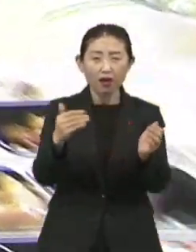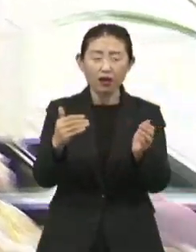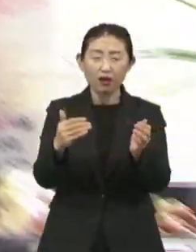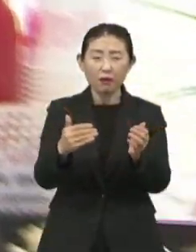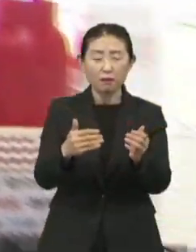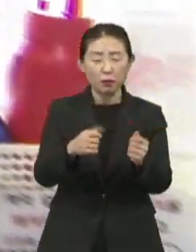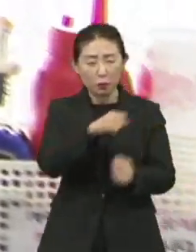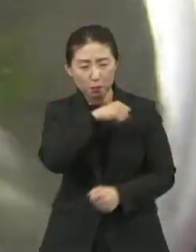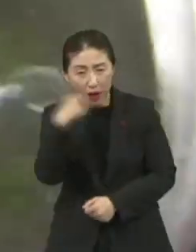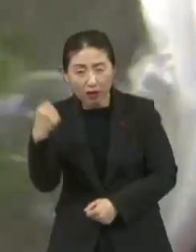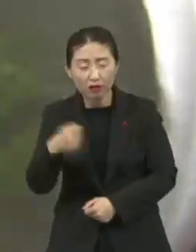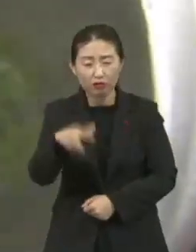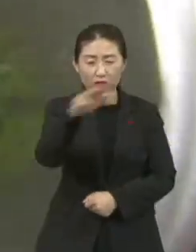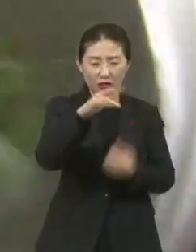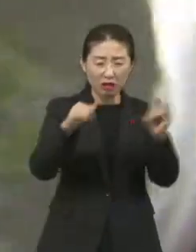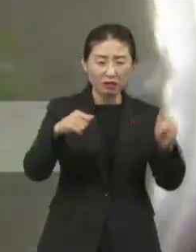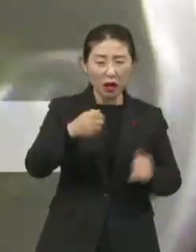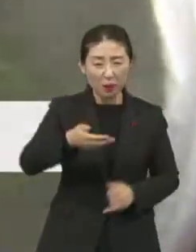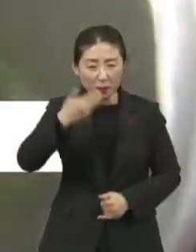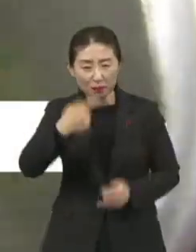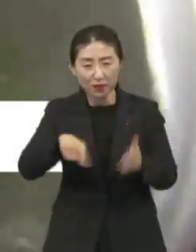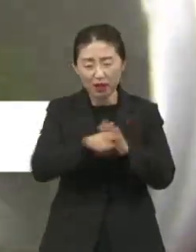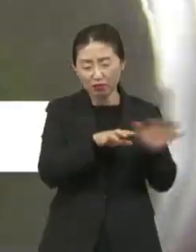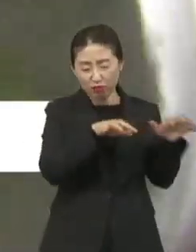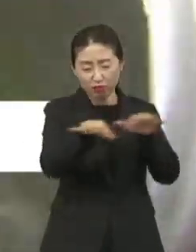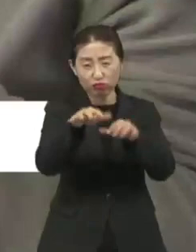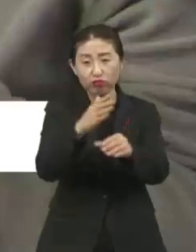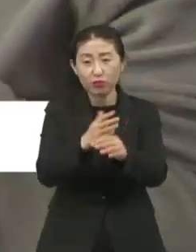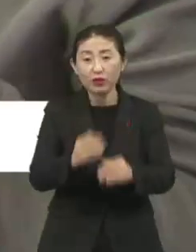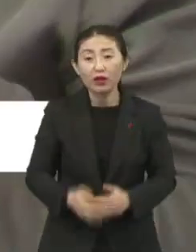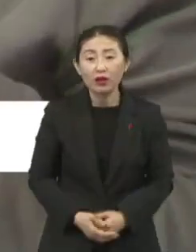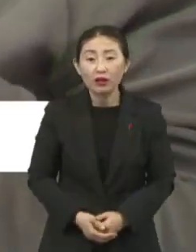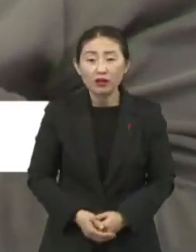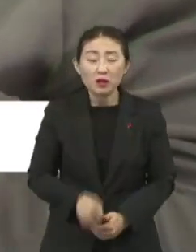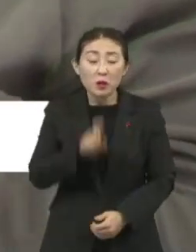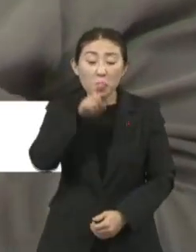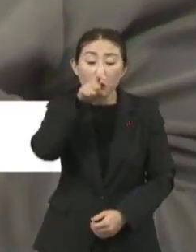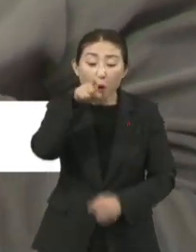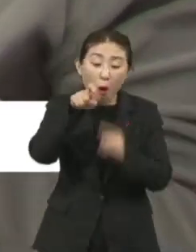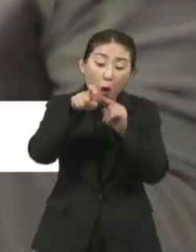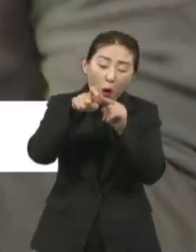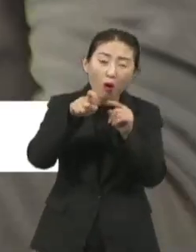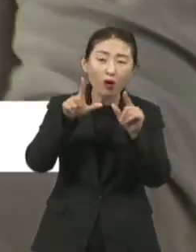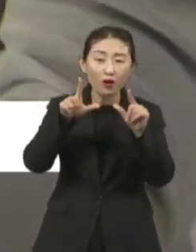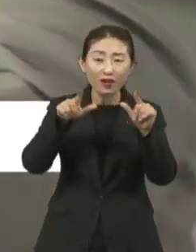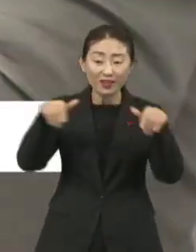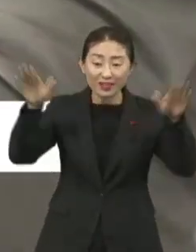찾고 있습니다. 새 주둥아리가 생겼어. 그렇지, 새 부리가.